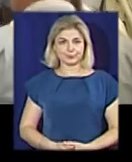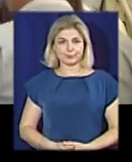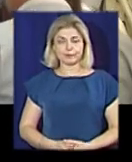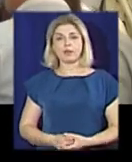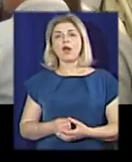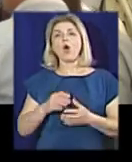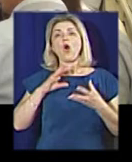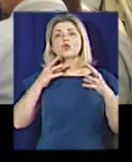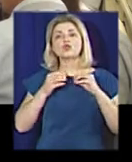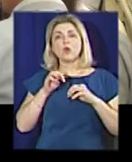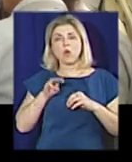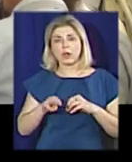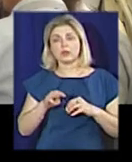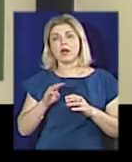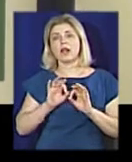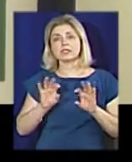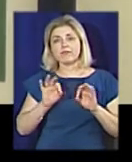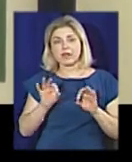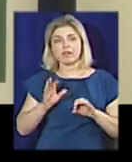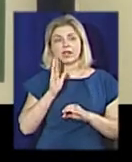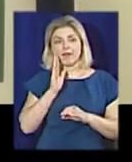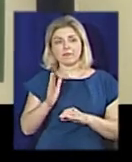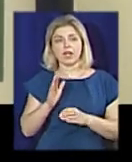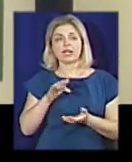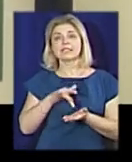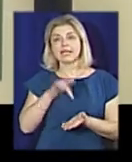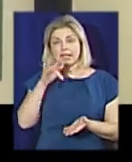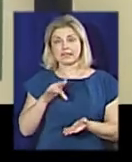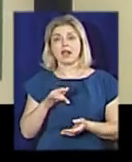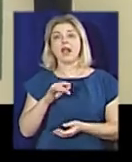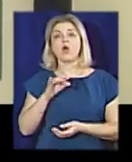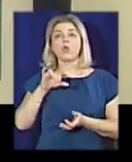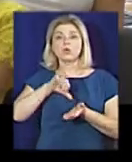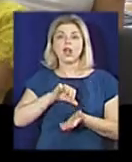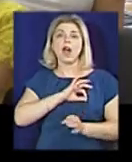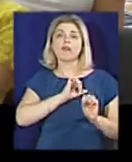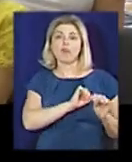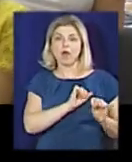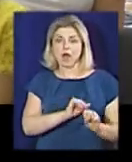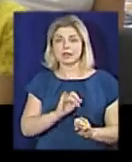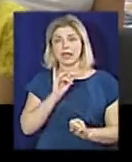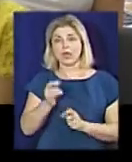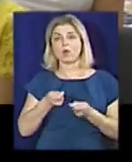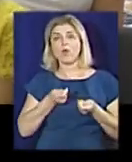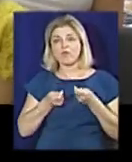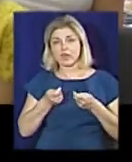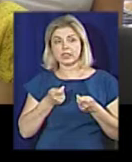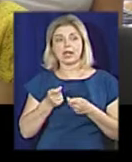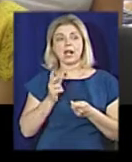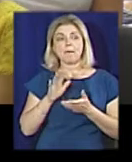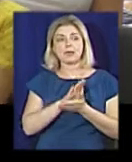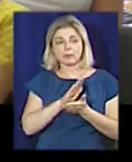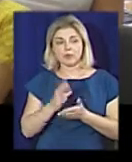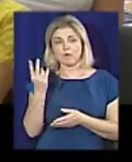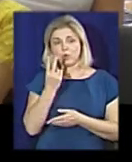Публічні звіти організували у Центрі розвитку місцевого самоврядування. Участь взяли адвокати, керівники центрів надання безоплатної вторинної